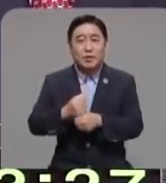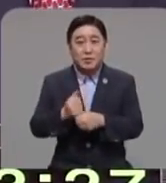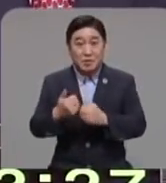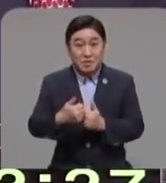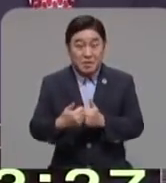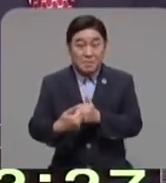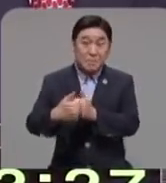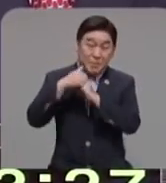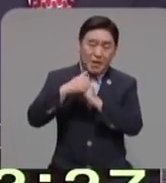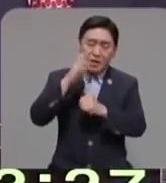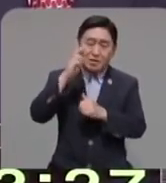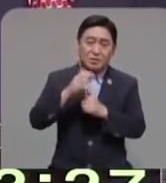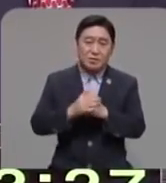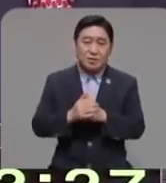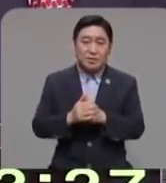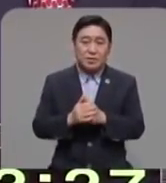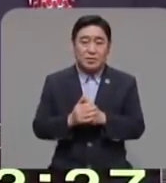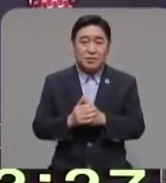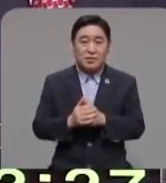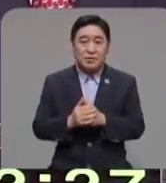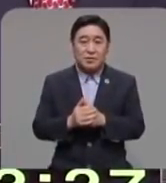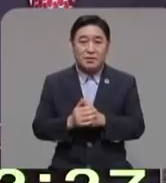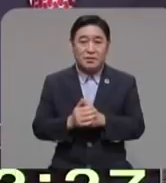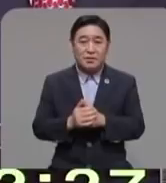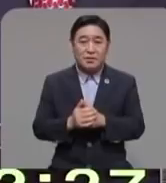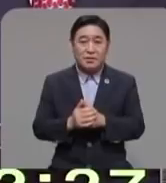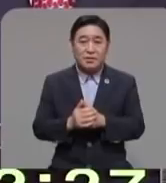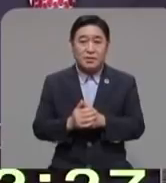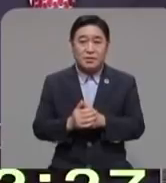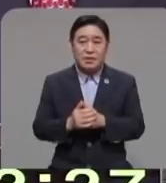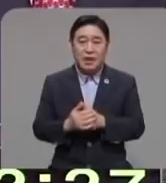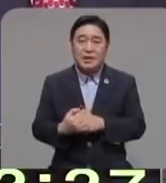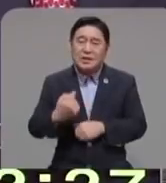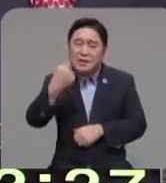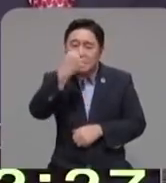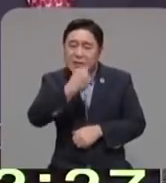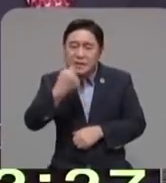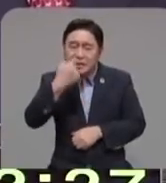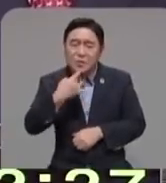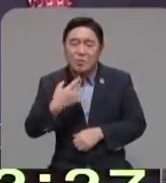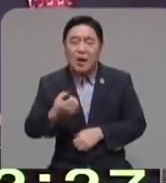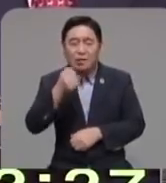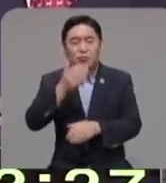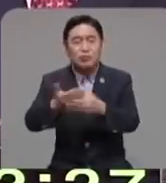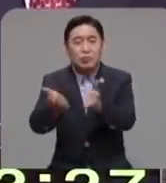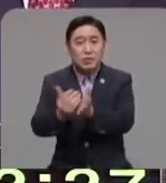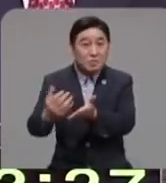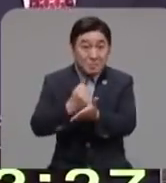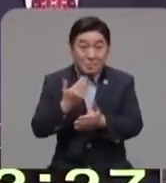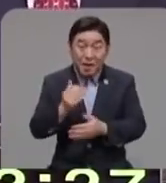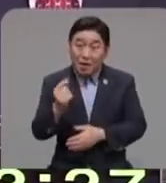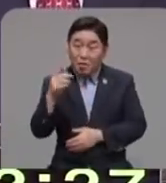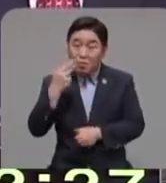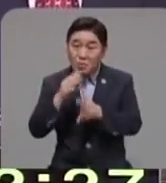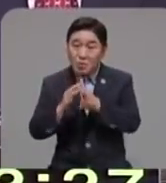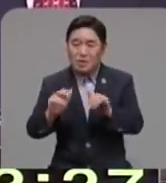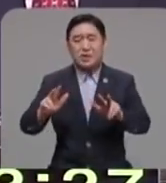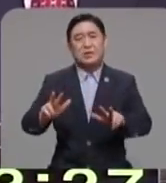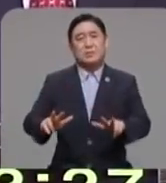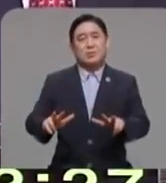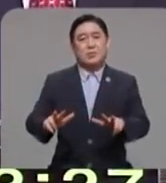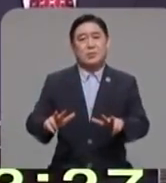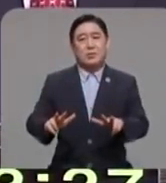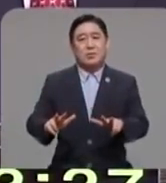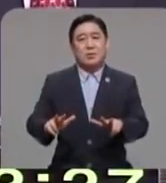공세로 몰아넣을 것이고 그리고 지금 책상에서의 이론 가지고 과연 중도층을 잡을 수 있느냐. 그리고 홍 후보님